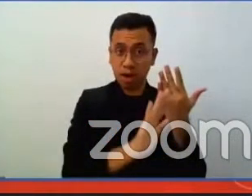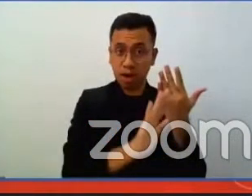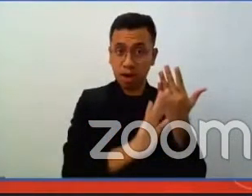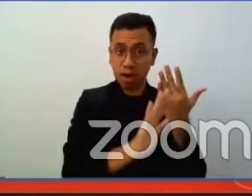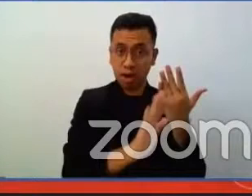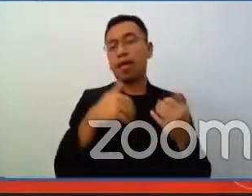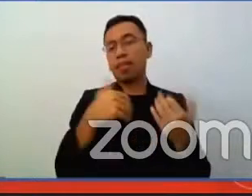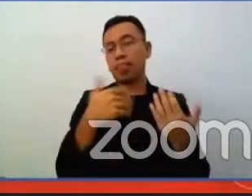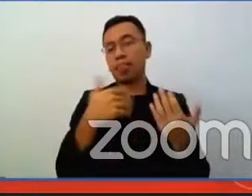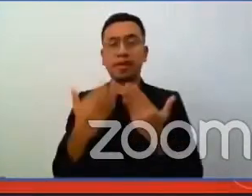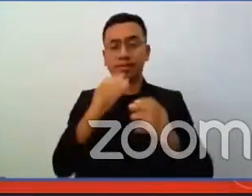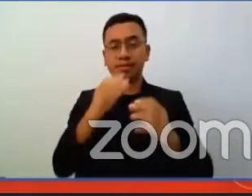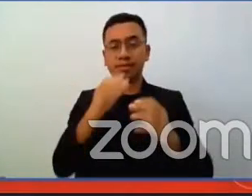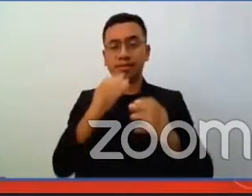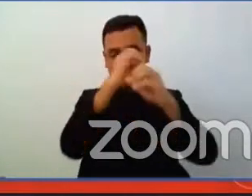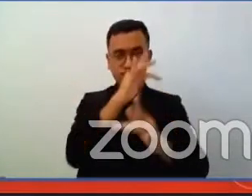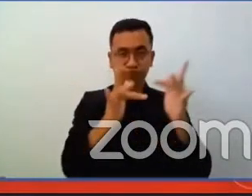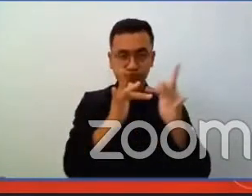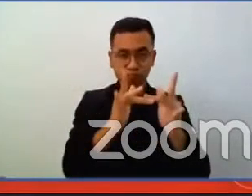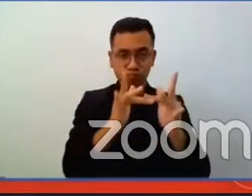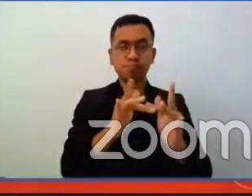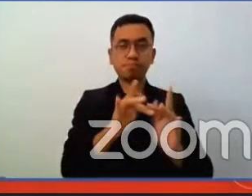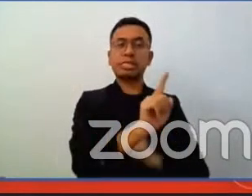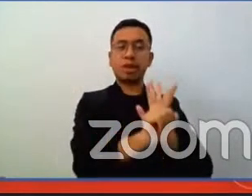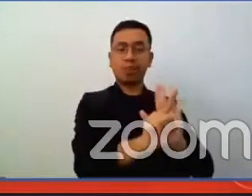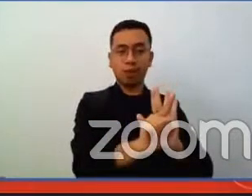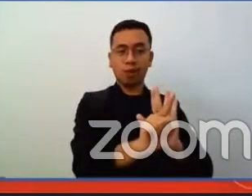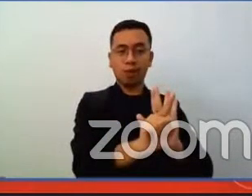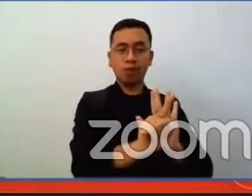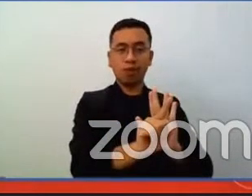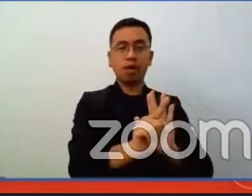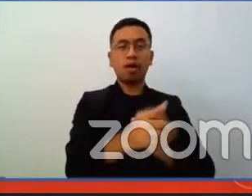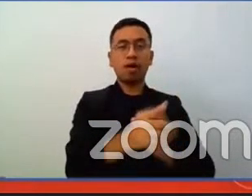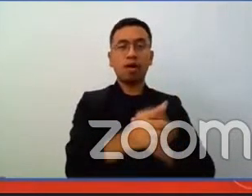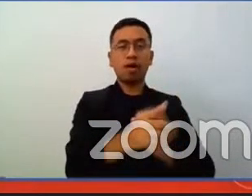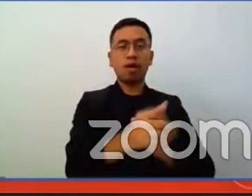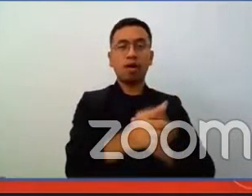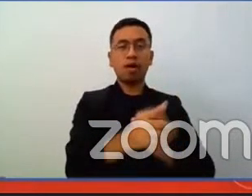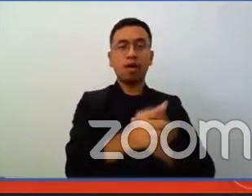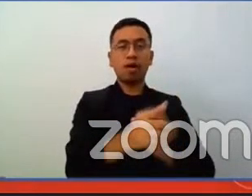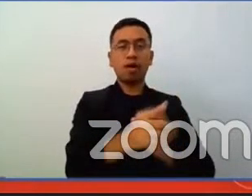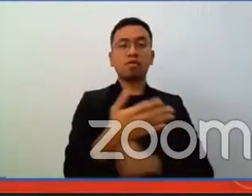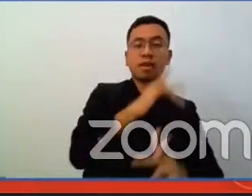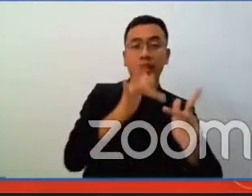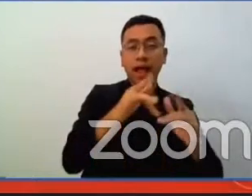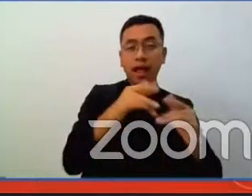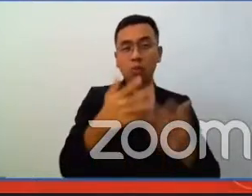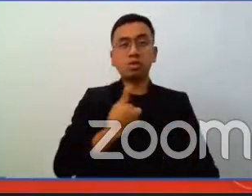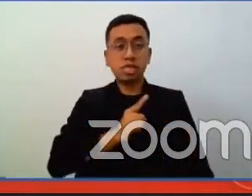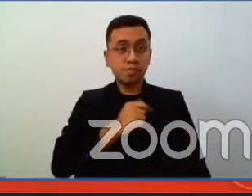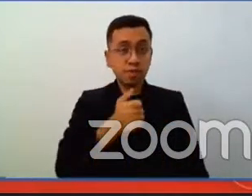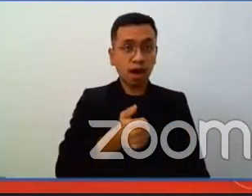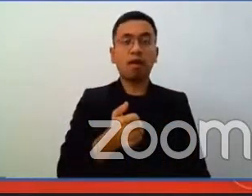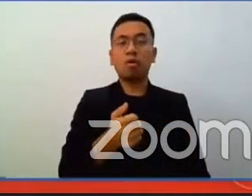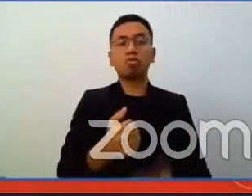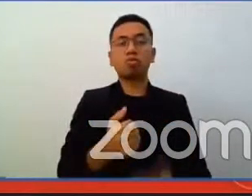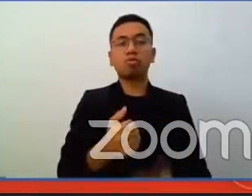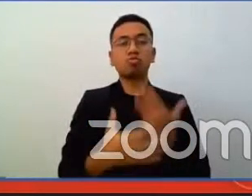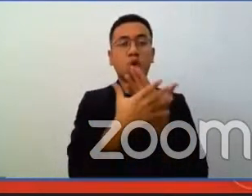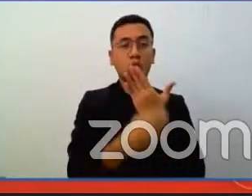apakah aplikasi tersebut merupakan stand alone tanpa perlu internet atau harus tetap pakai internet?